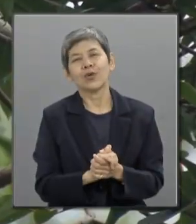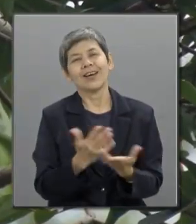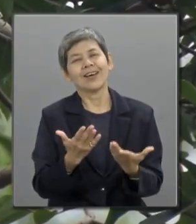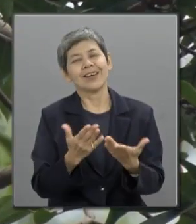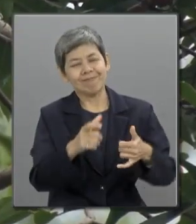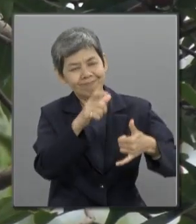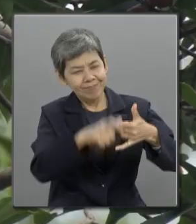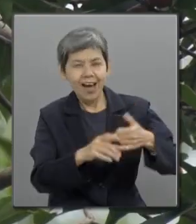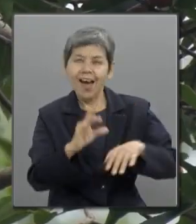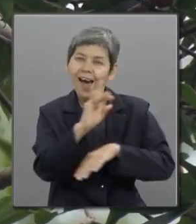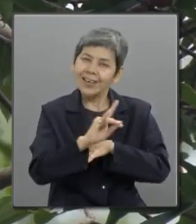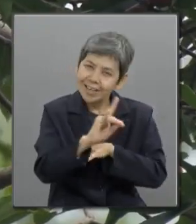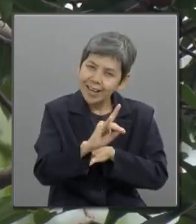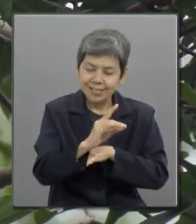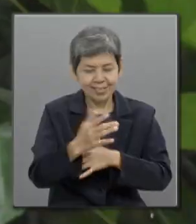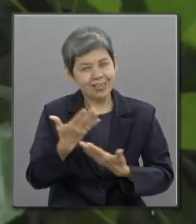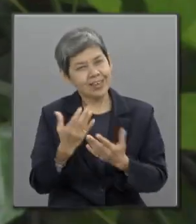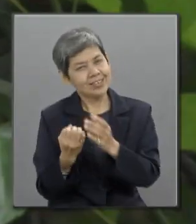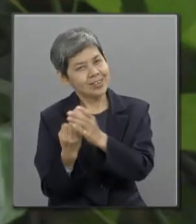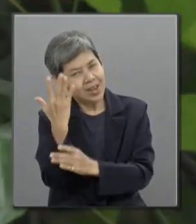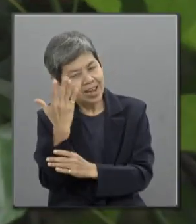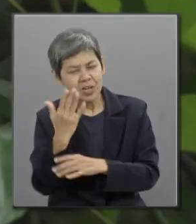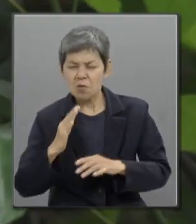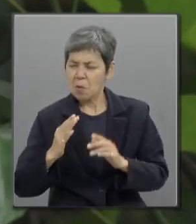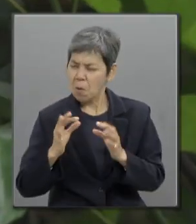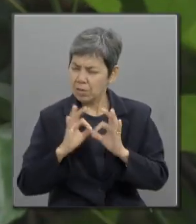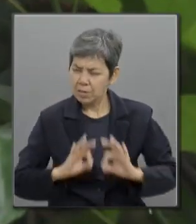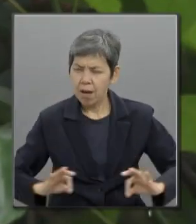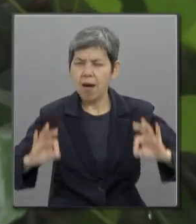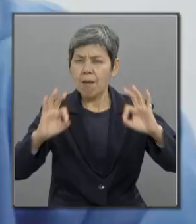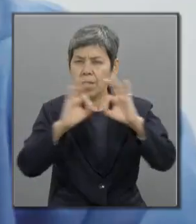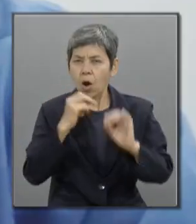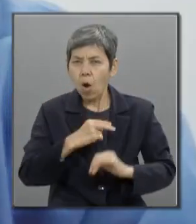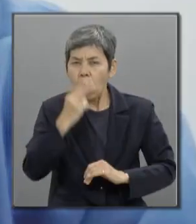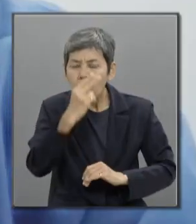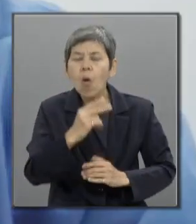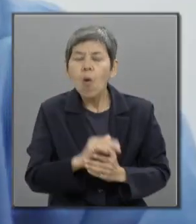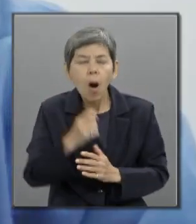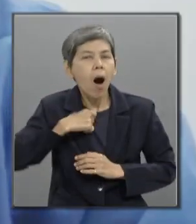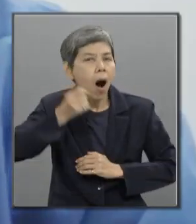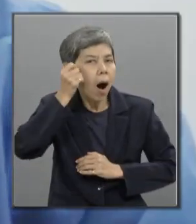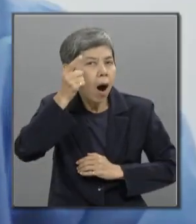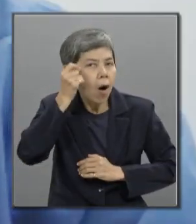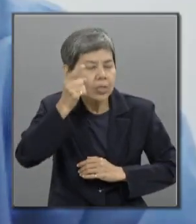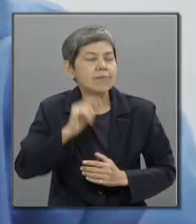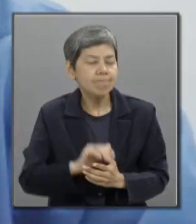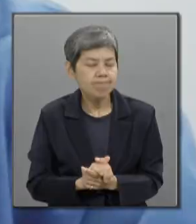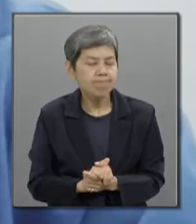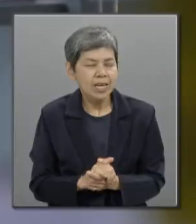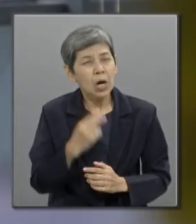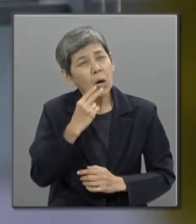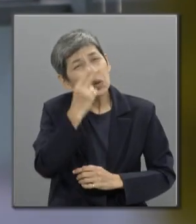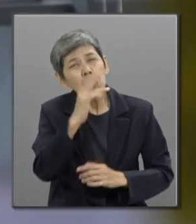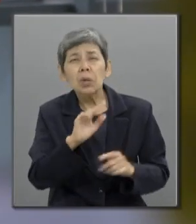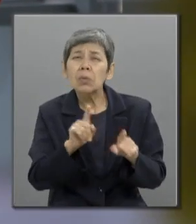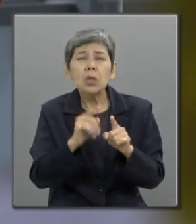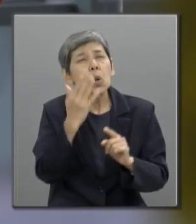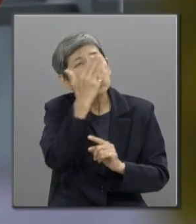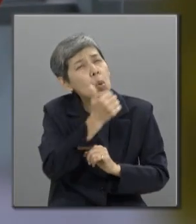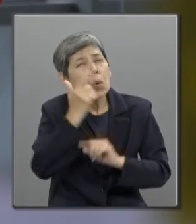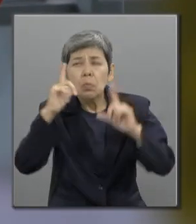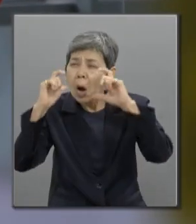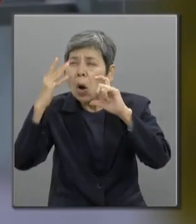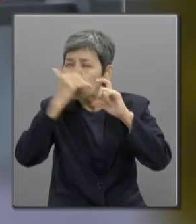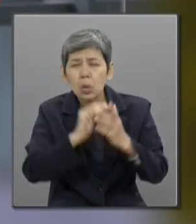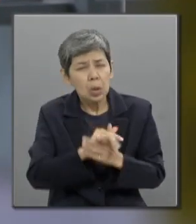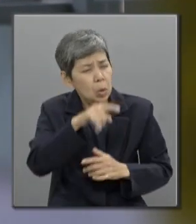เขานะครับว่าเขามีคุณค่าอย่างไรบ้างนะครับให้คนมารู้จักและเข้าใจนะฮะเขามากกว่าแค่ภาพสวยๆนะ